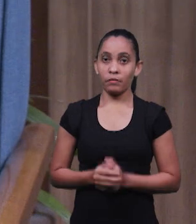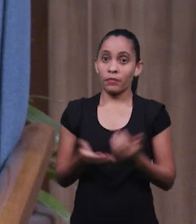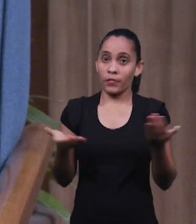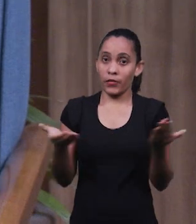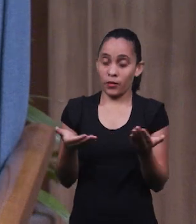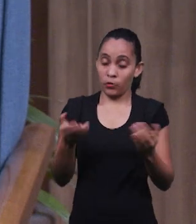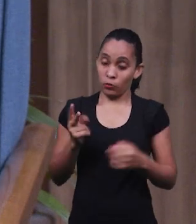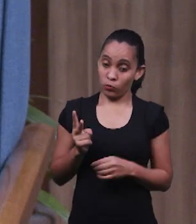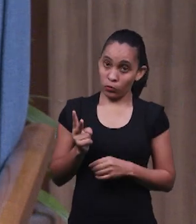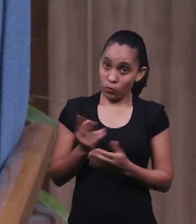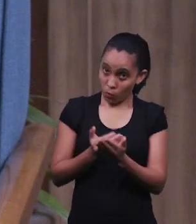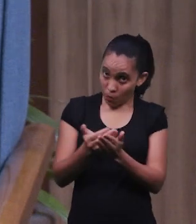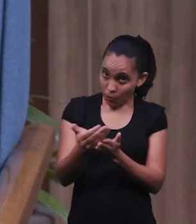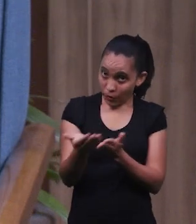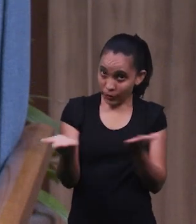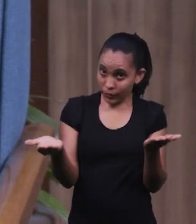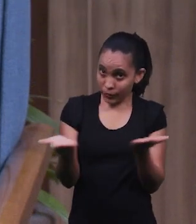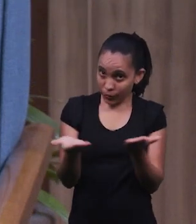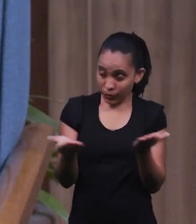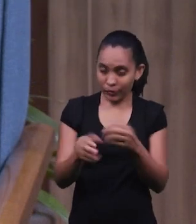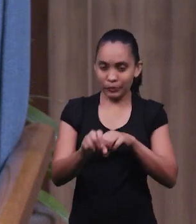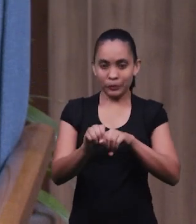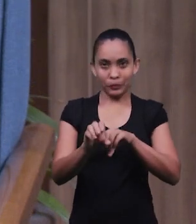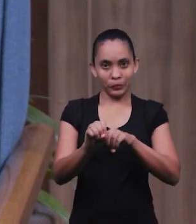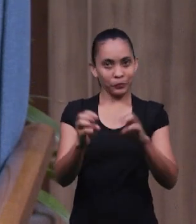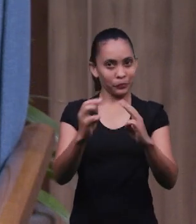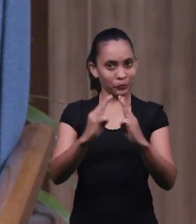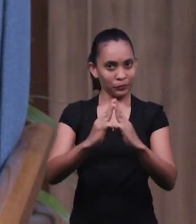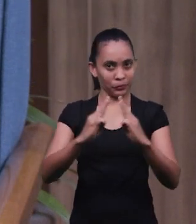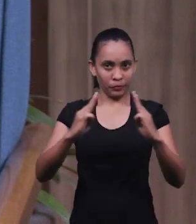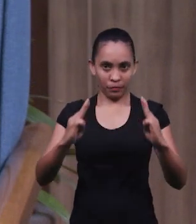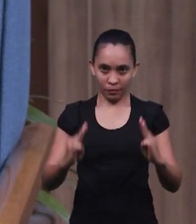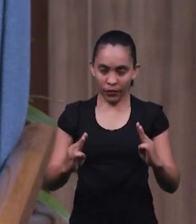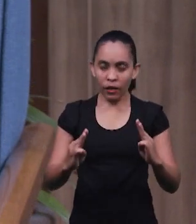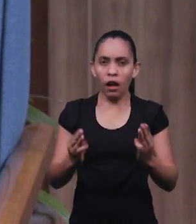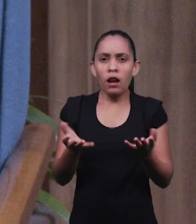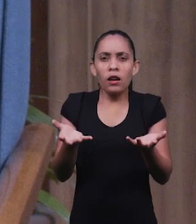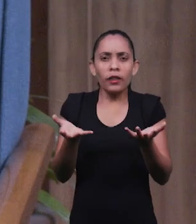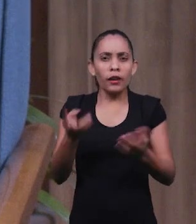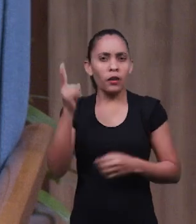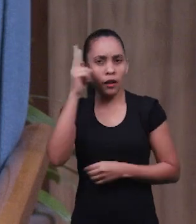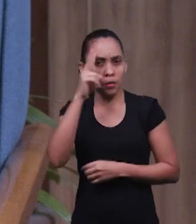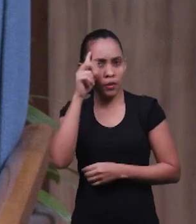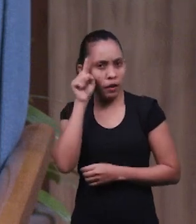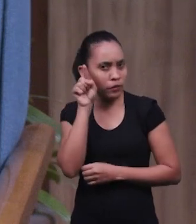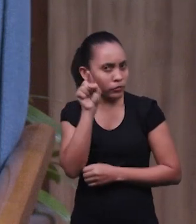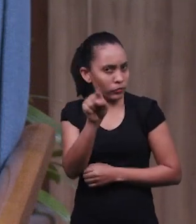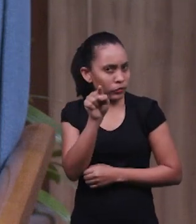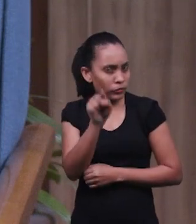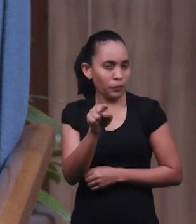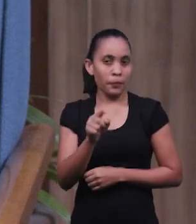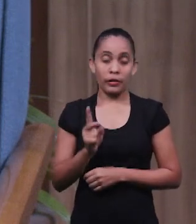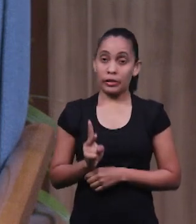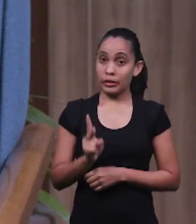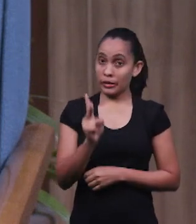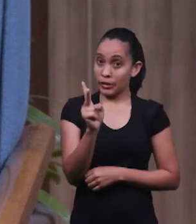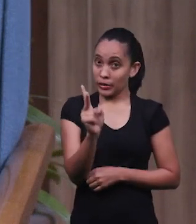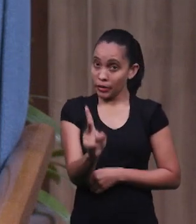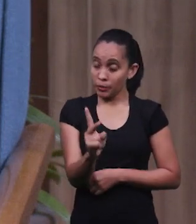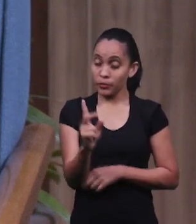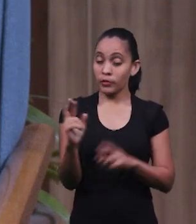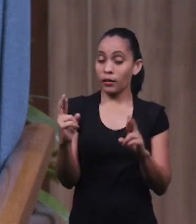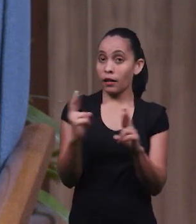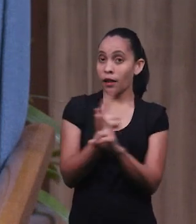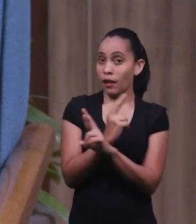Nous commençons donc le volet leçon du Manaïm. Je veux vous rappeler